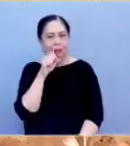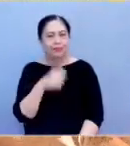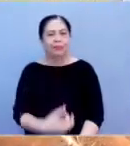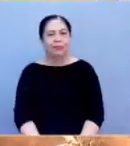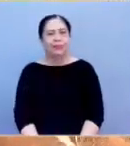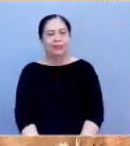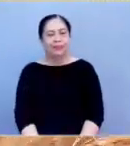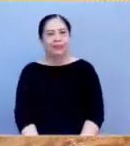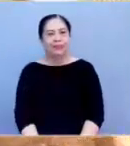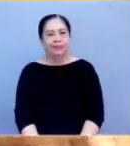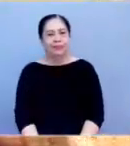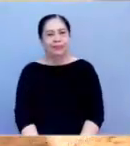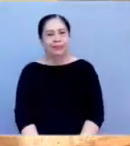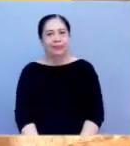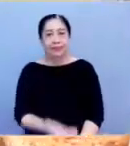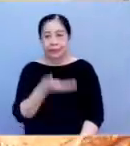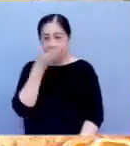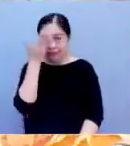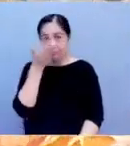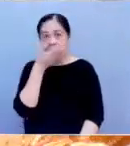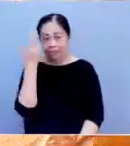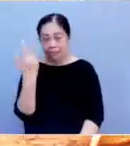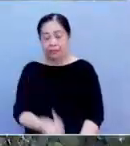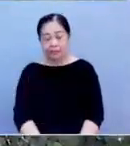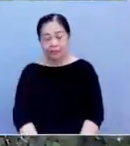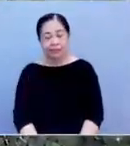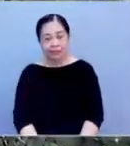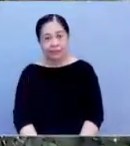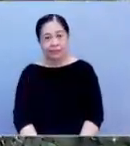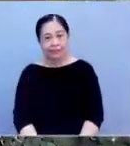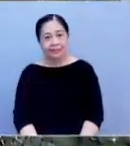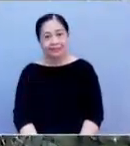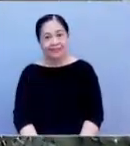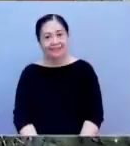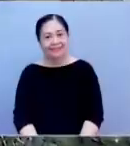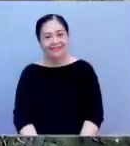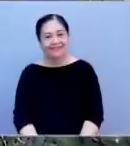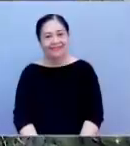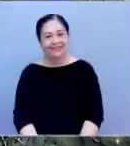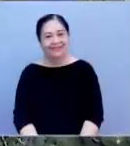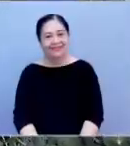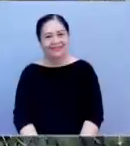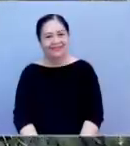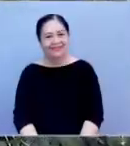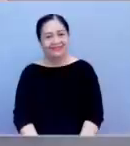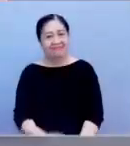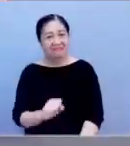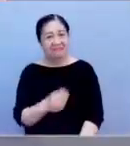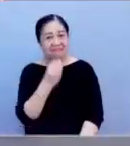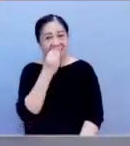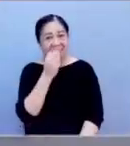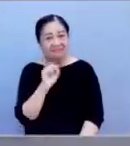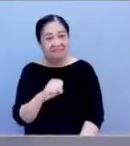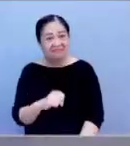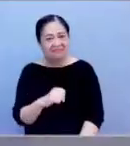di ba? At ang bango din. Diretso, diretso cocktails na apple. Pwede bang kainin? Gusto ko yung